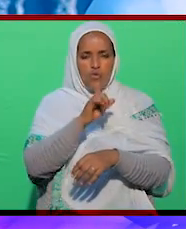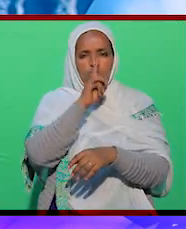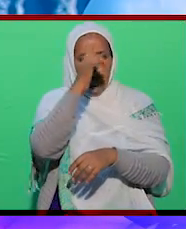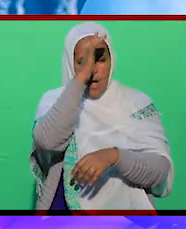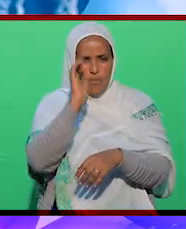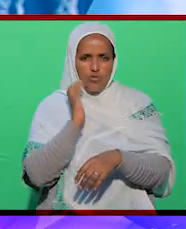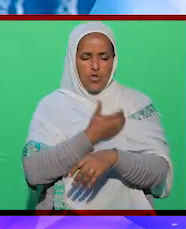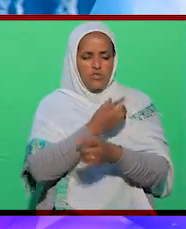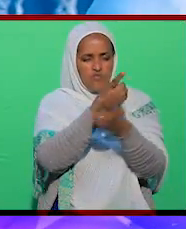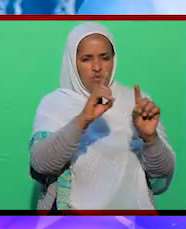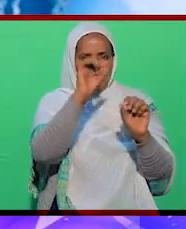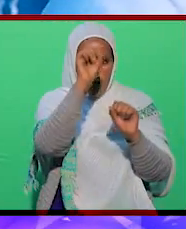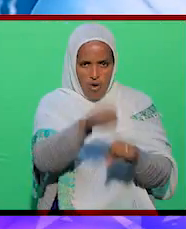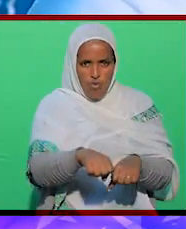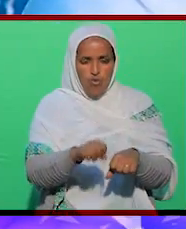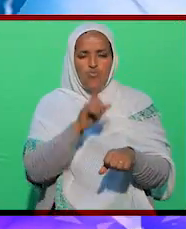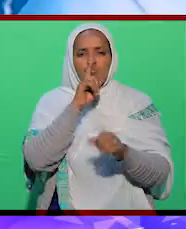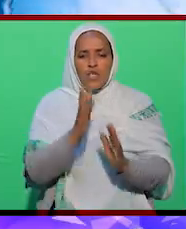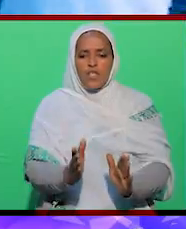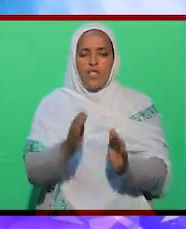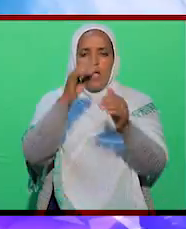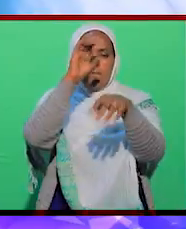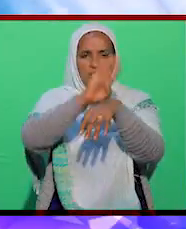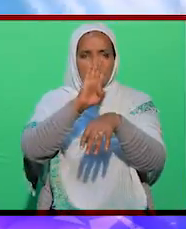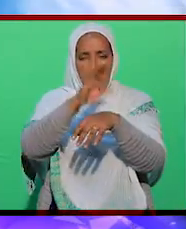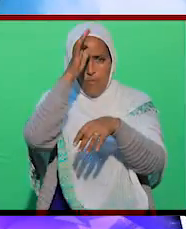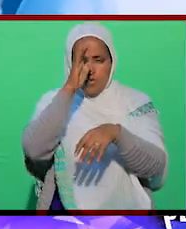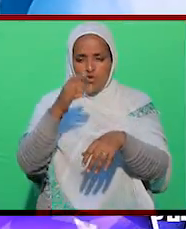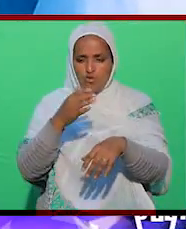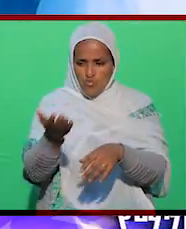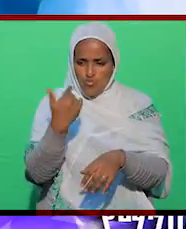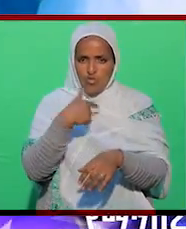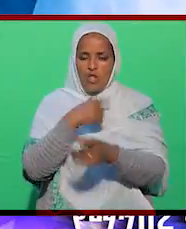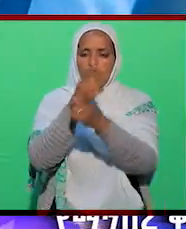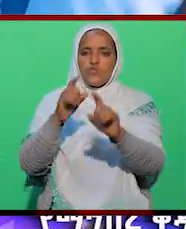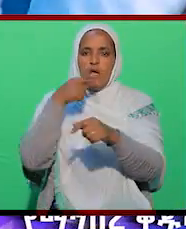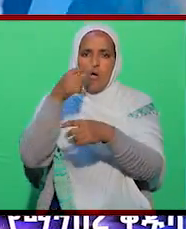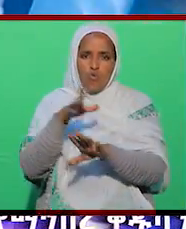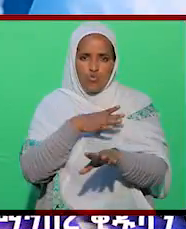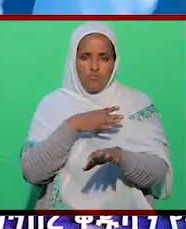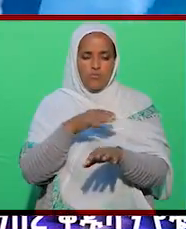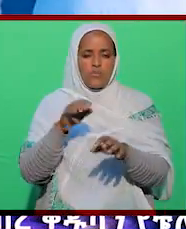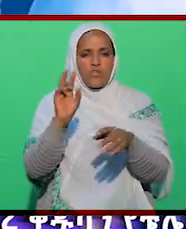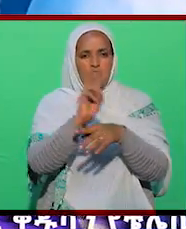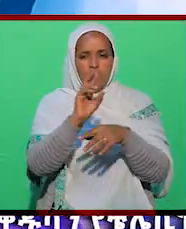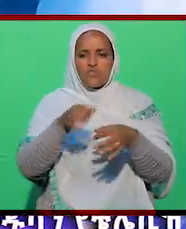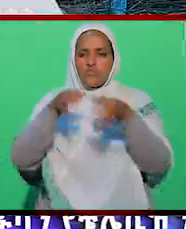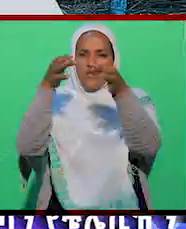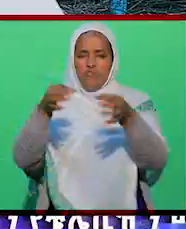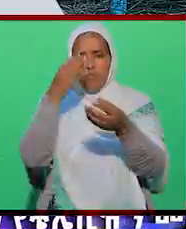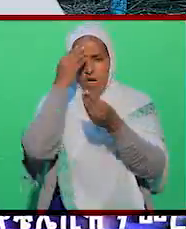የቤተክርስቲያን ወነተኛ አባቶች ይፈውሳሉ። ግን ወነተኛ የቤተክርስቲያን አባቶች ኑን ይፈውስ አይሉም፣ ለሚዲያ ፍጆታ